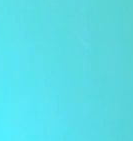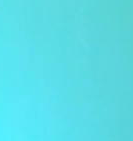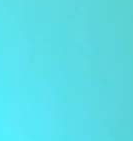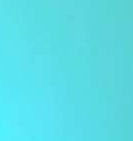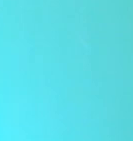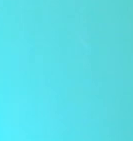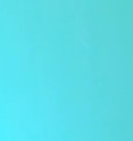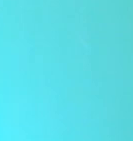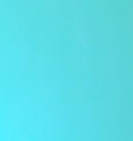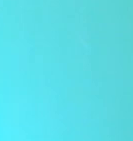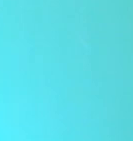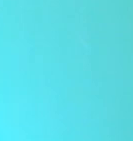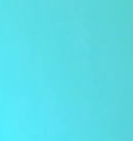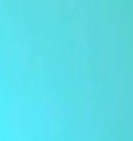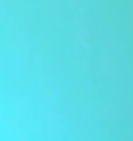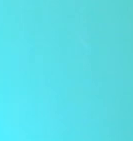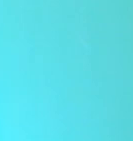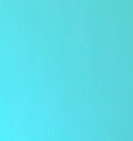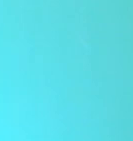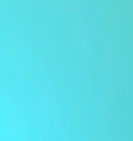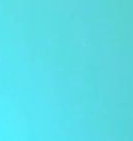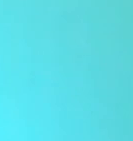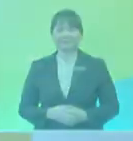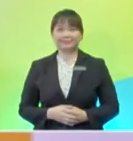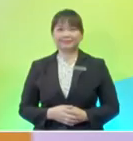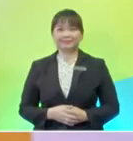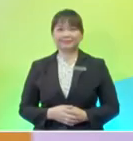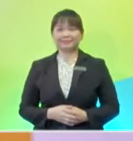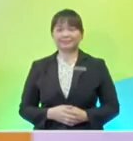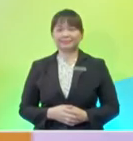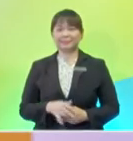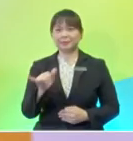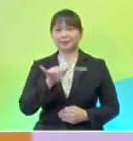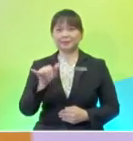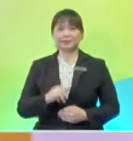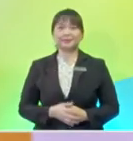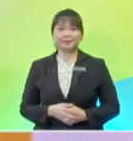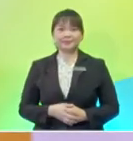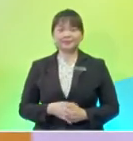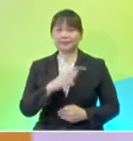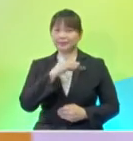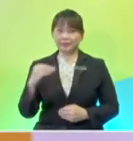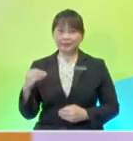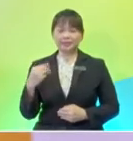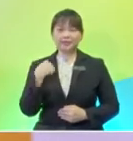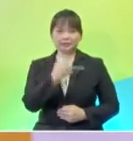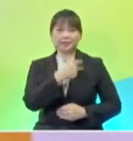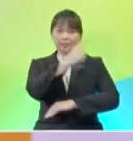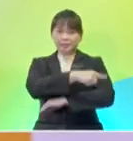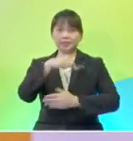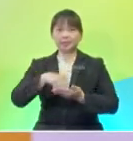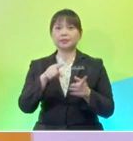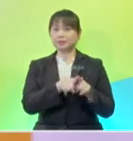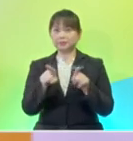Selangor Apa kabar Cikgu Oke Baik terima kasih kepada cek gulina dan kita hari ini bersama